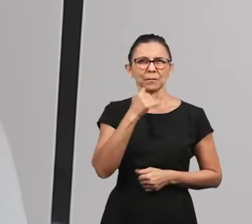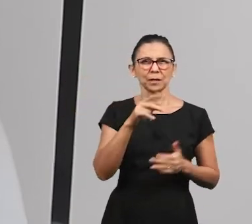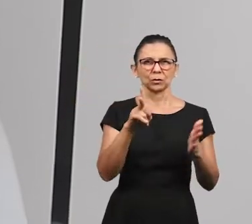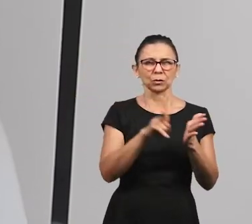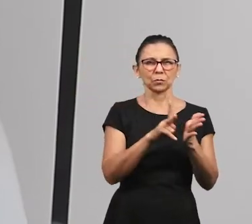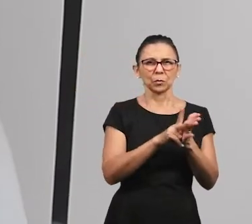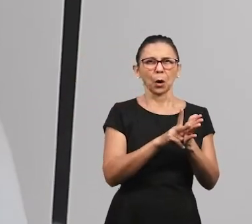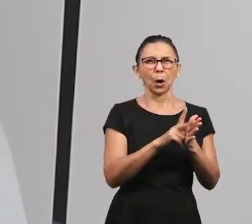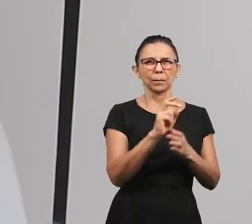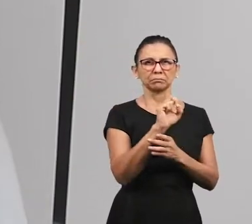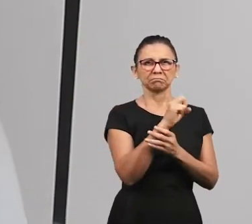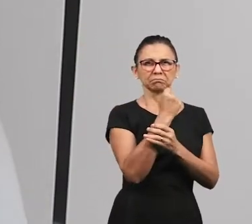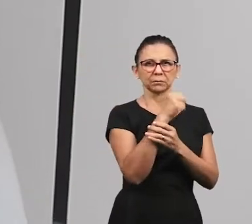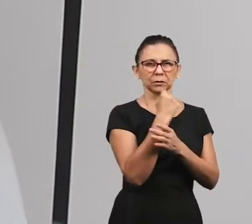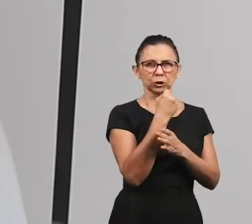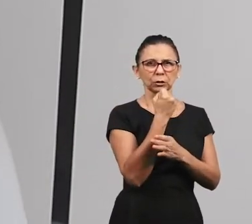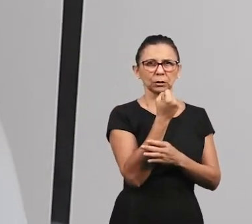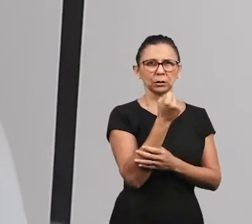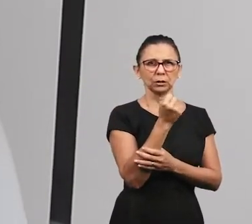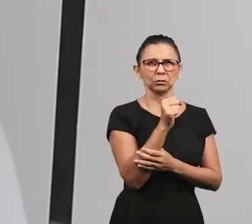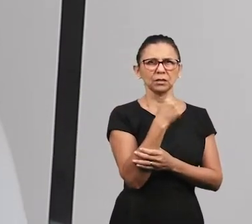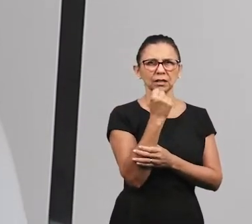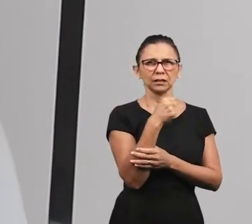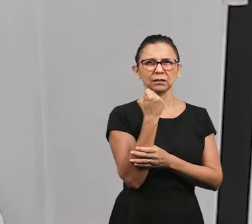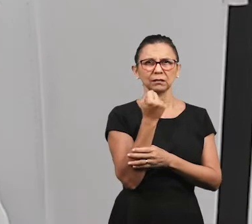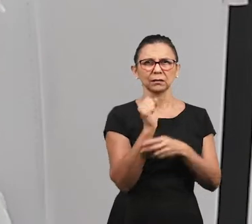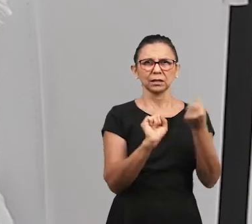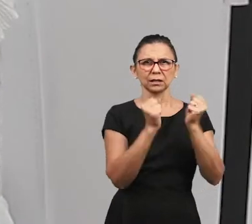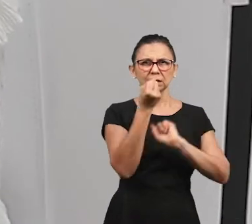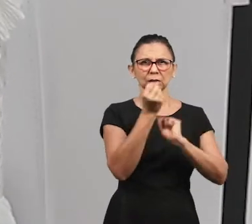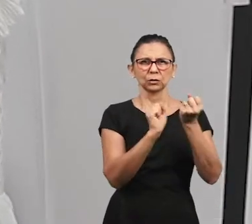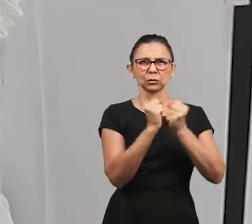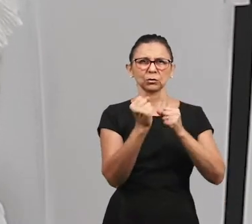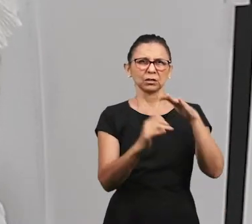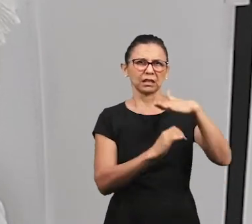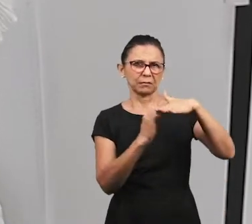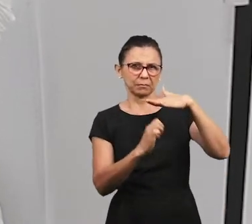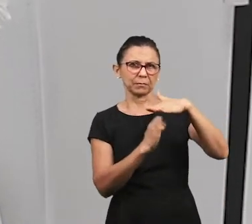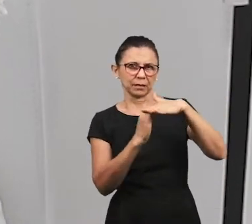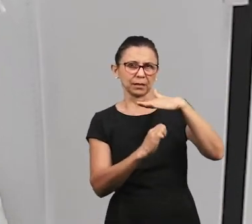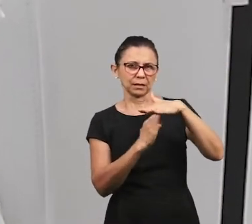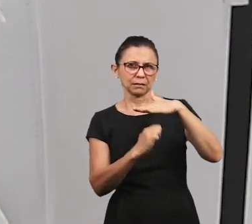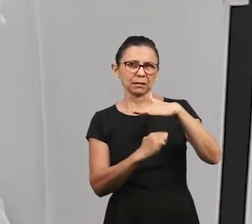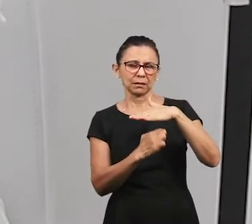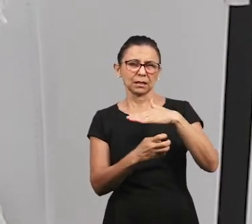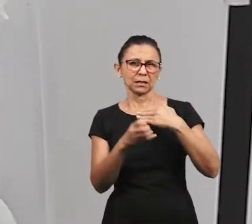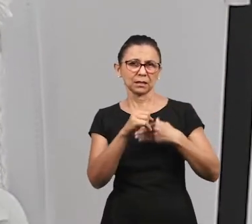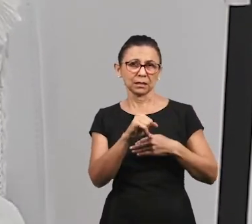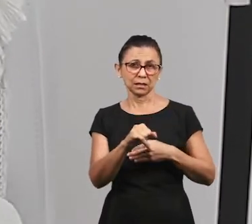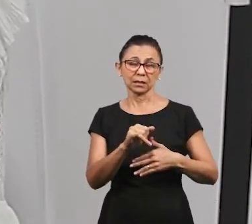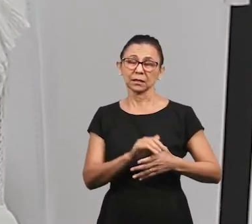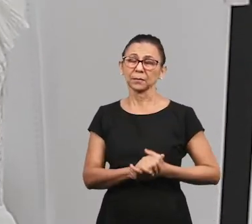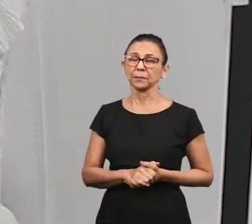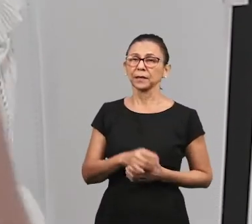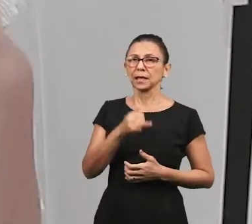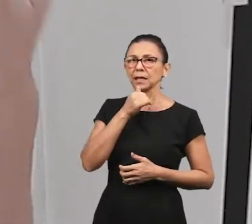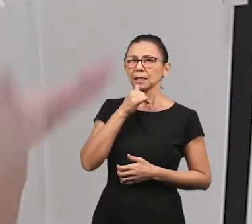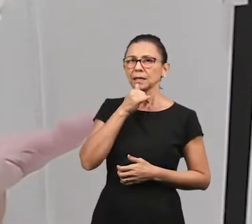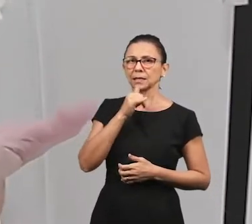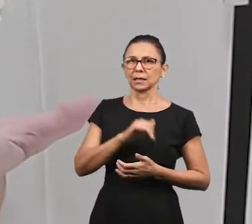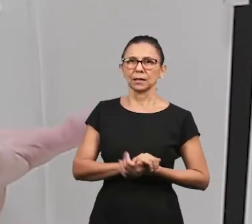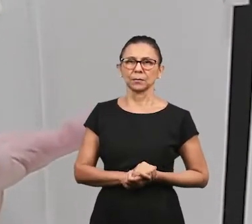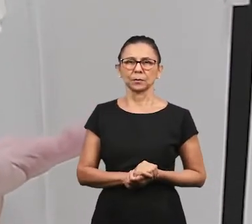продукты питания более переработаны. Очень важно даже не держать такое дома, чтобы, если ребенок,